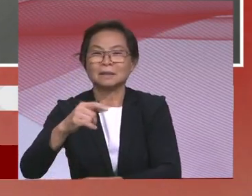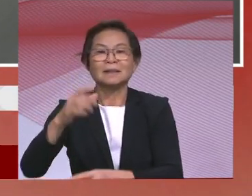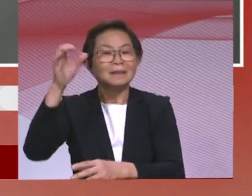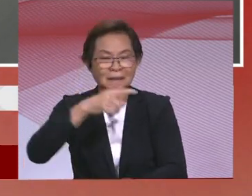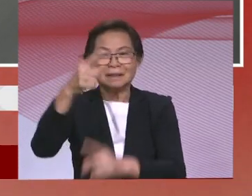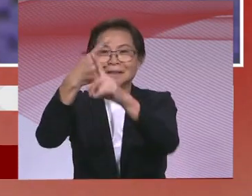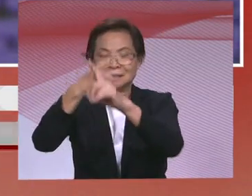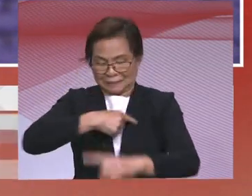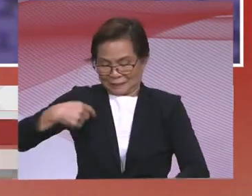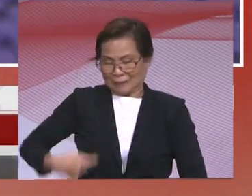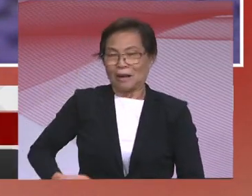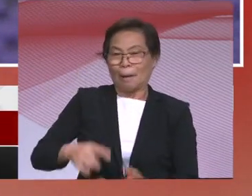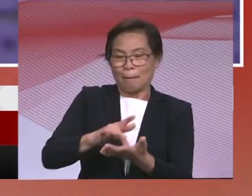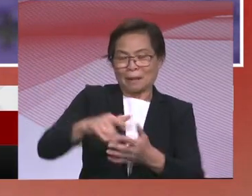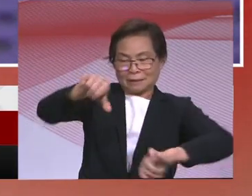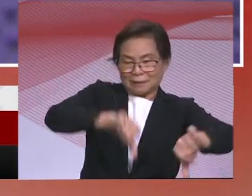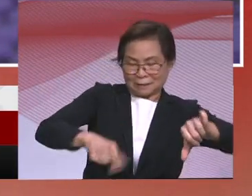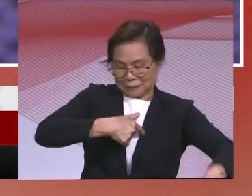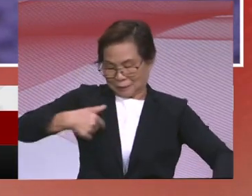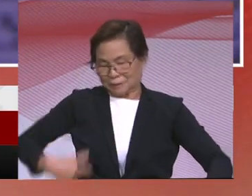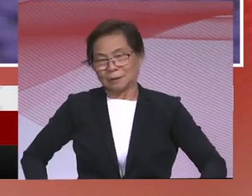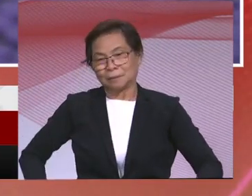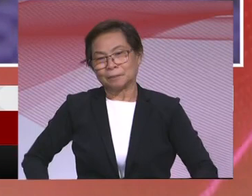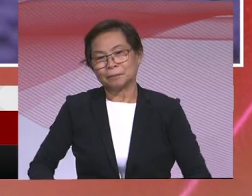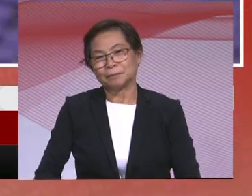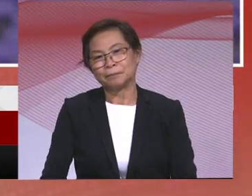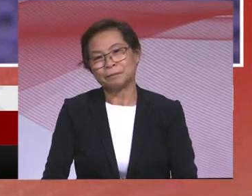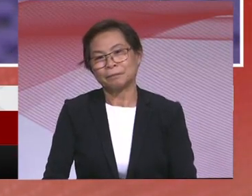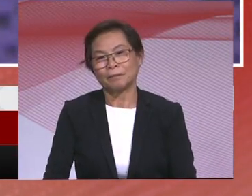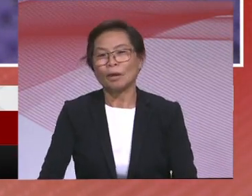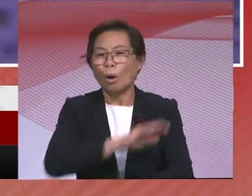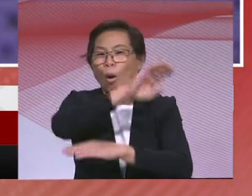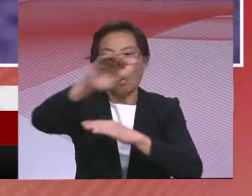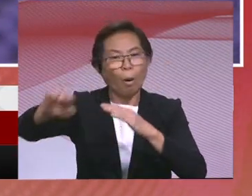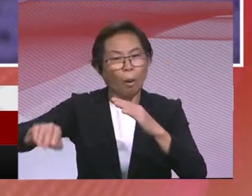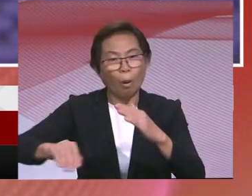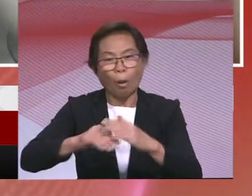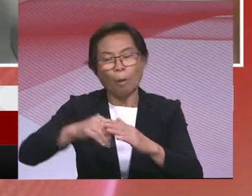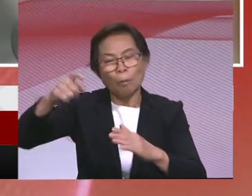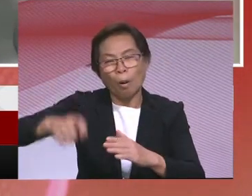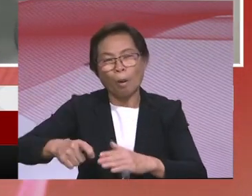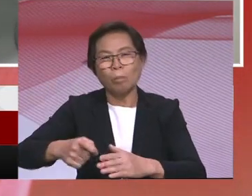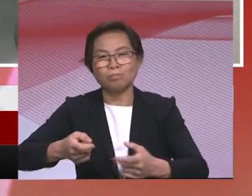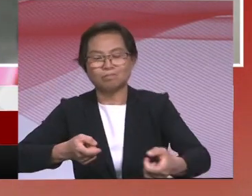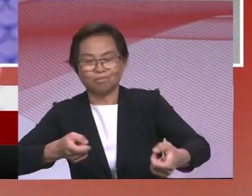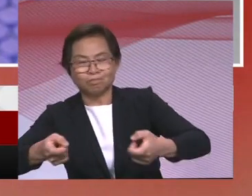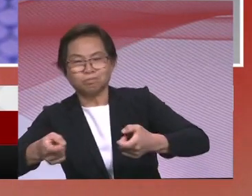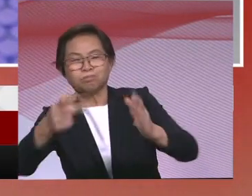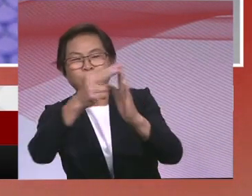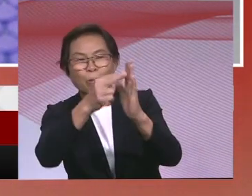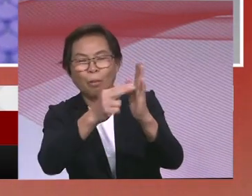of medical sciences channel webcam ini ke semua kepulauan regulatory